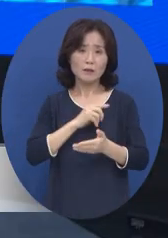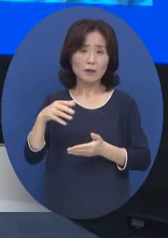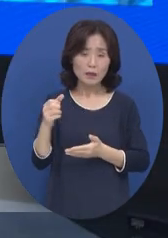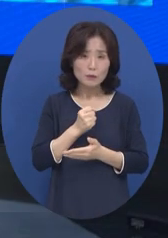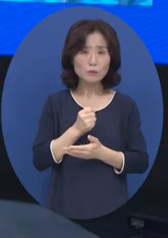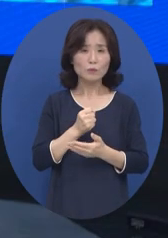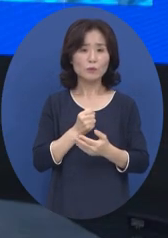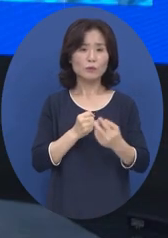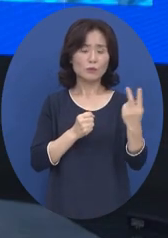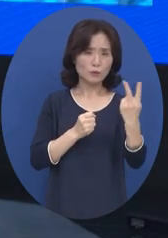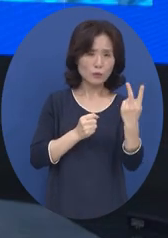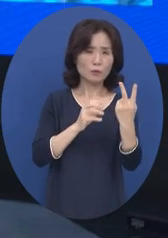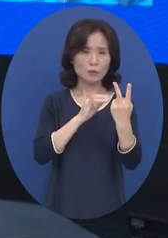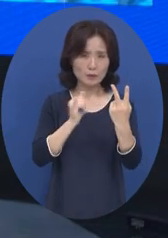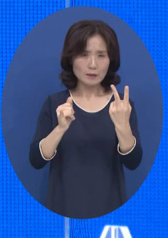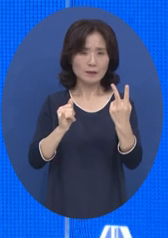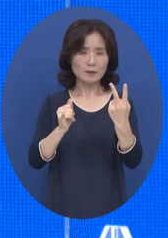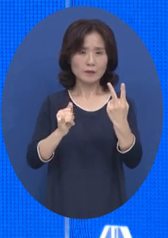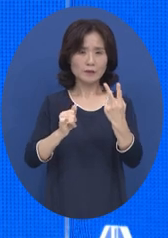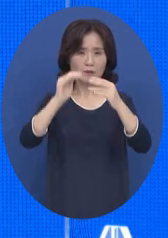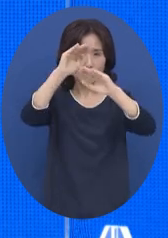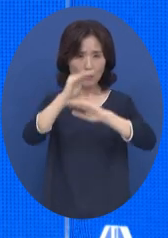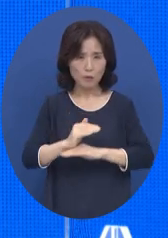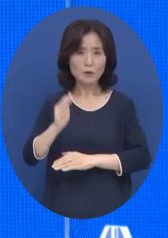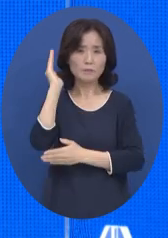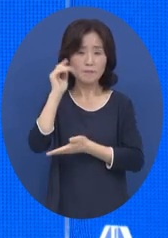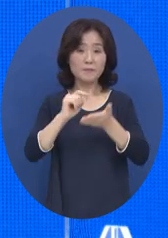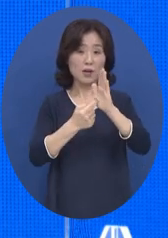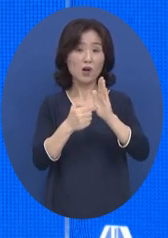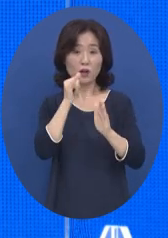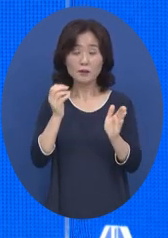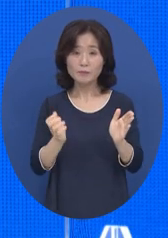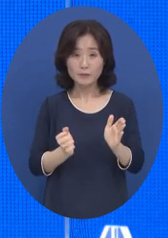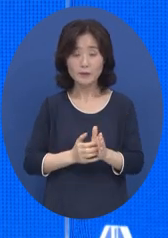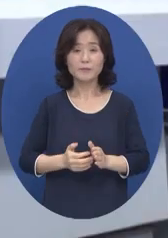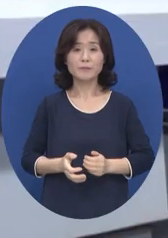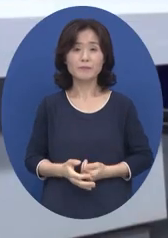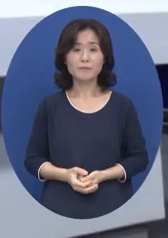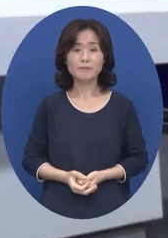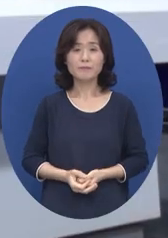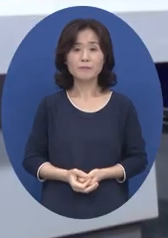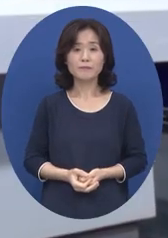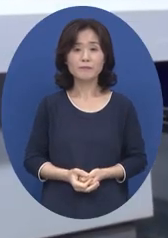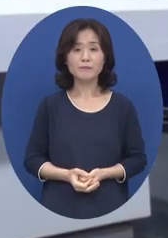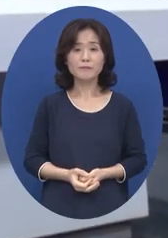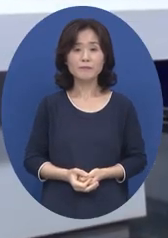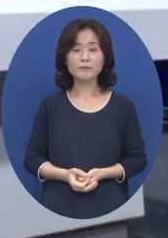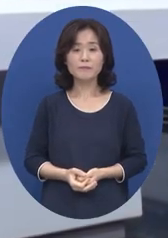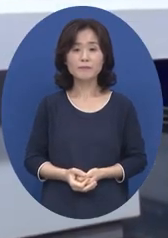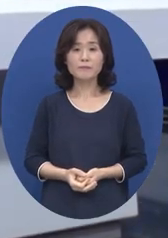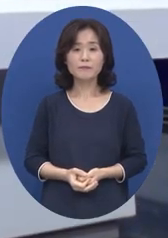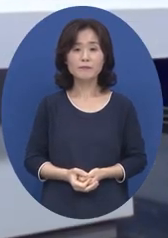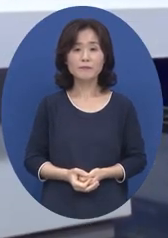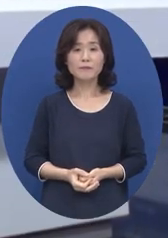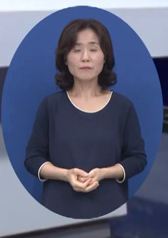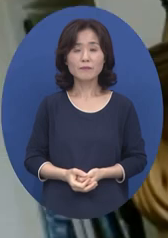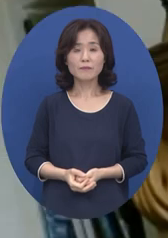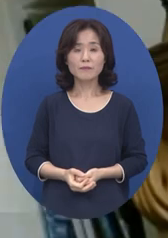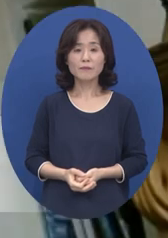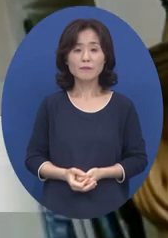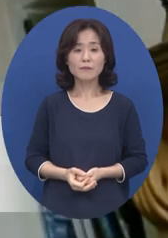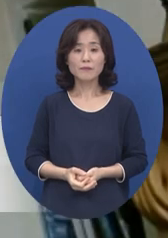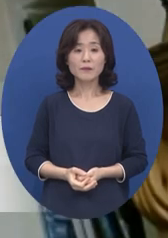네트워크 단장과 솟아나 마린 벨 몬테 전 스페인 렉 수석 경제학자 가 각각 중요한 u 점 을 언급했습니다